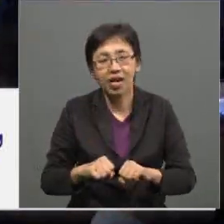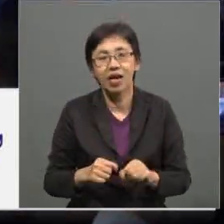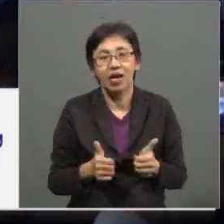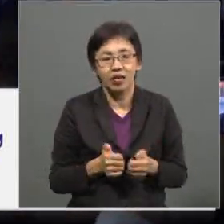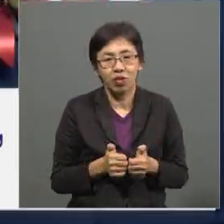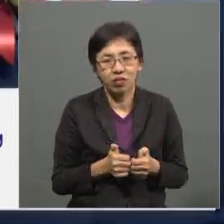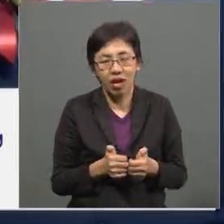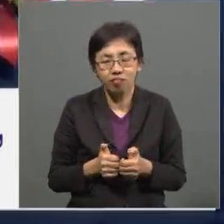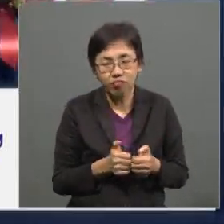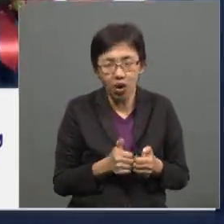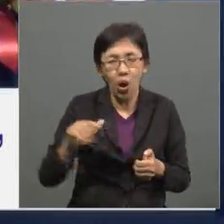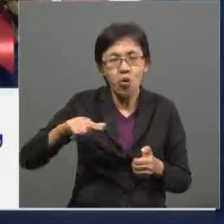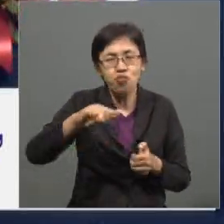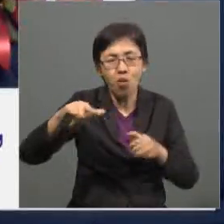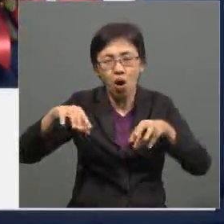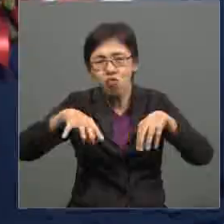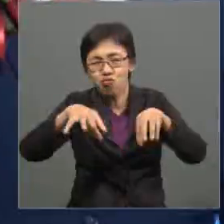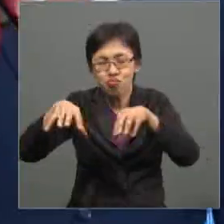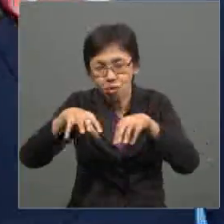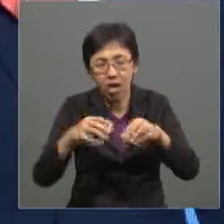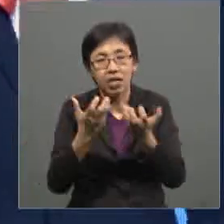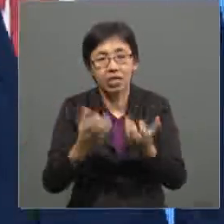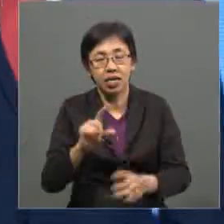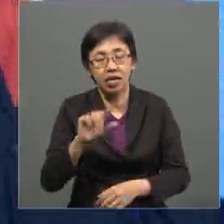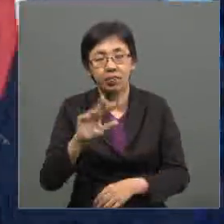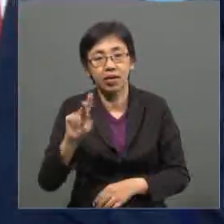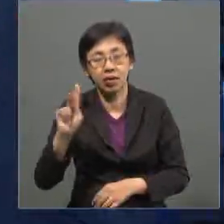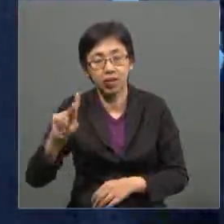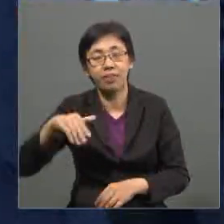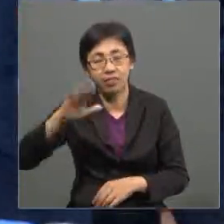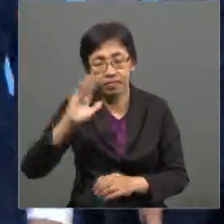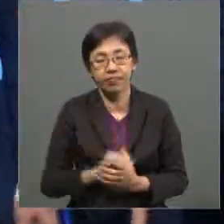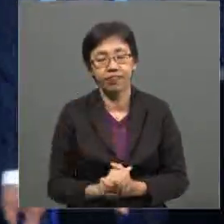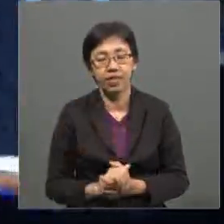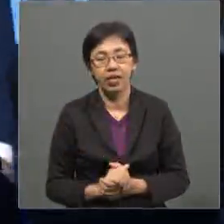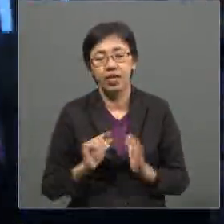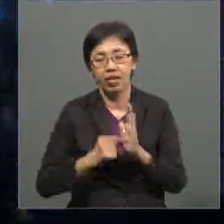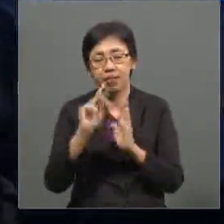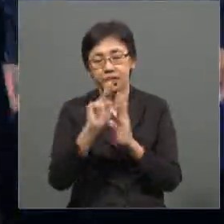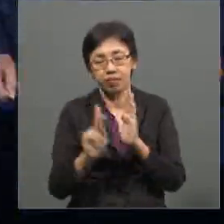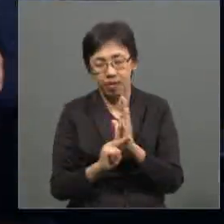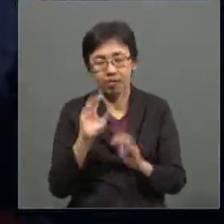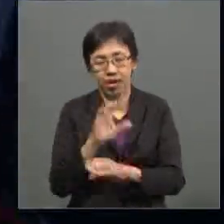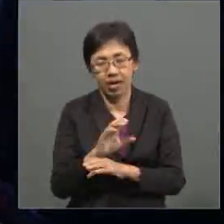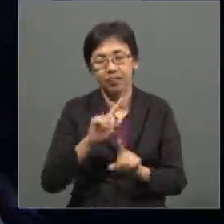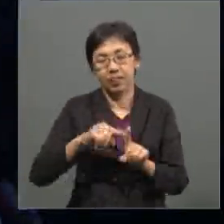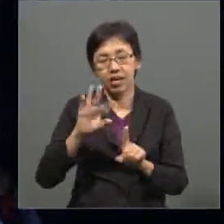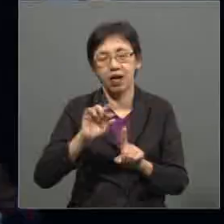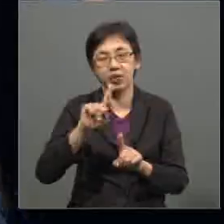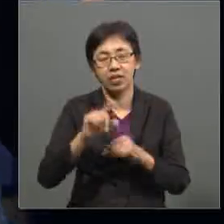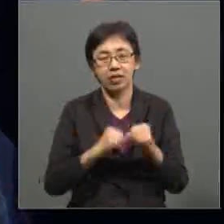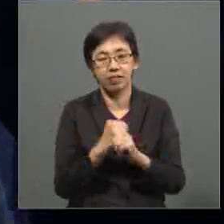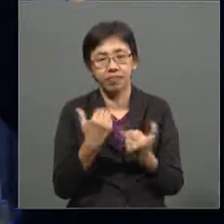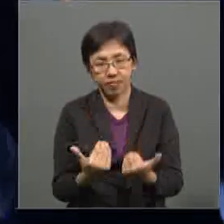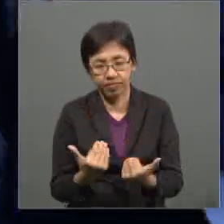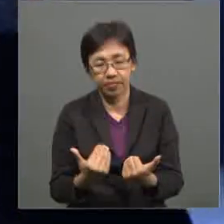คับหรือปล่อยโดรนที่มีน้ำหนักเกิน25กิโลกรัมโดยมีผลบังคับใช้เมื่อวันที่1กันยายนที่ผ่านมาส่